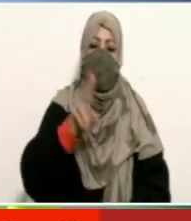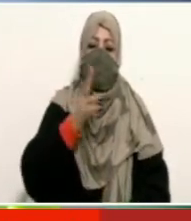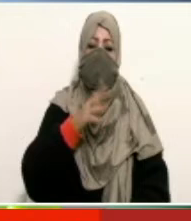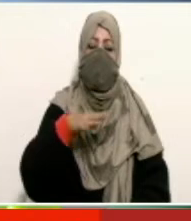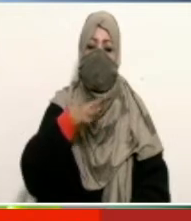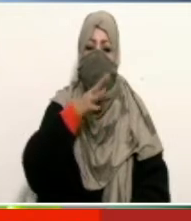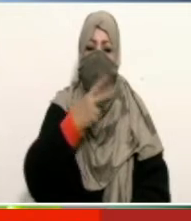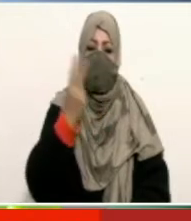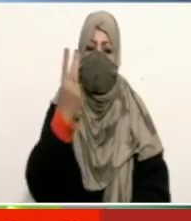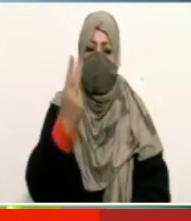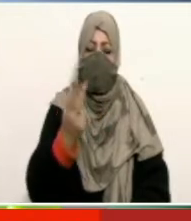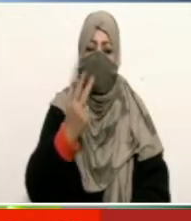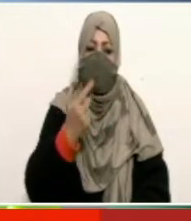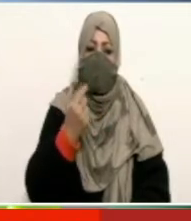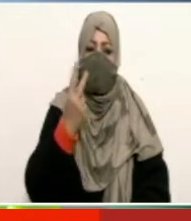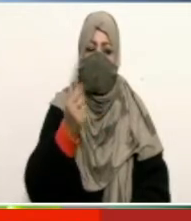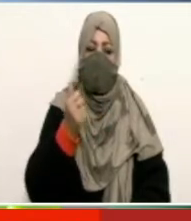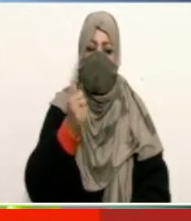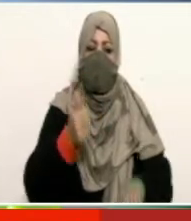السؤال الأول،